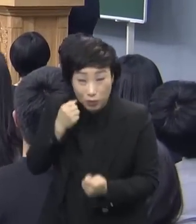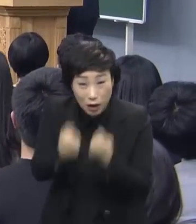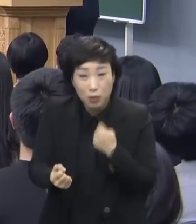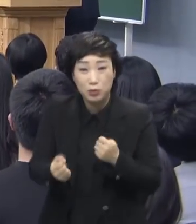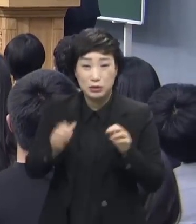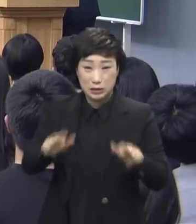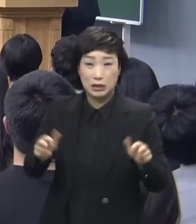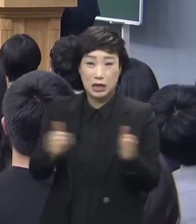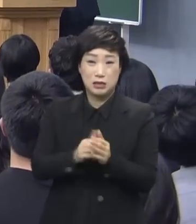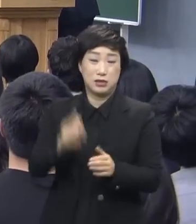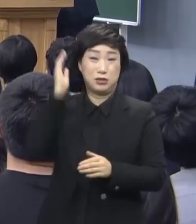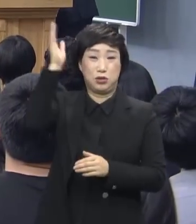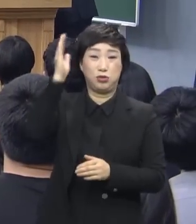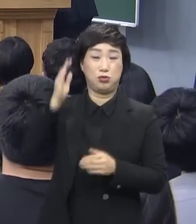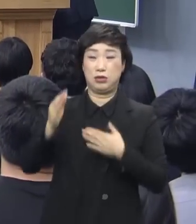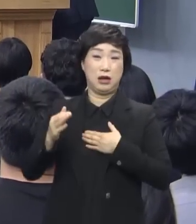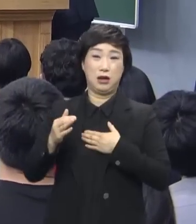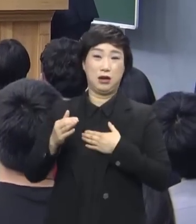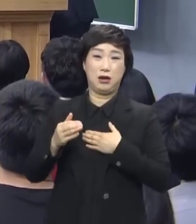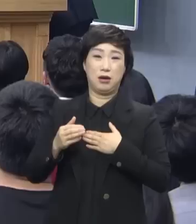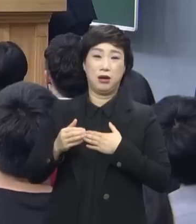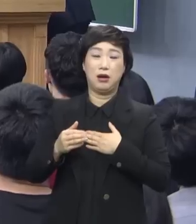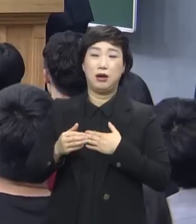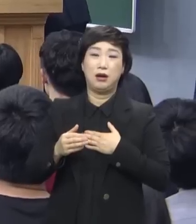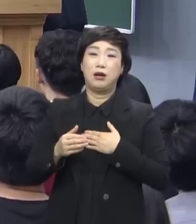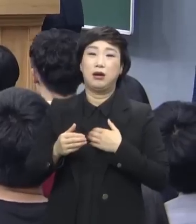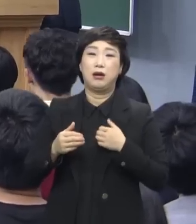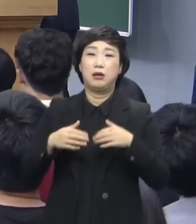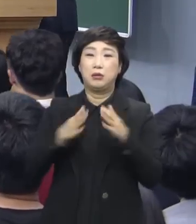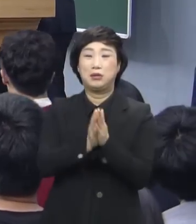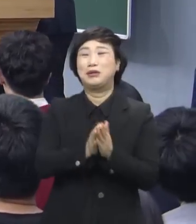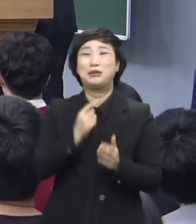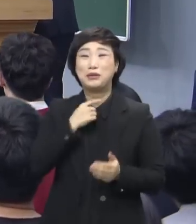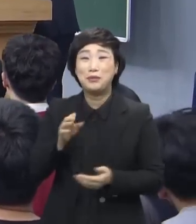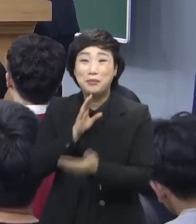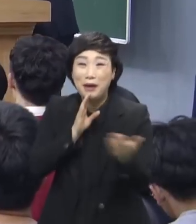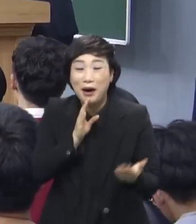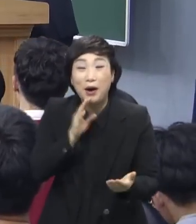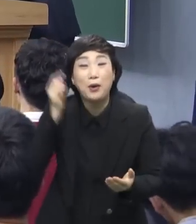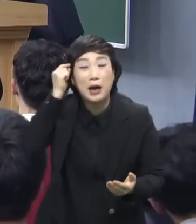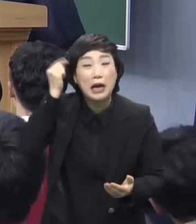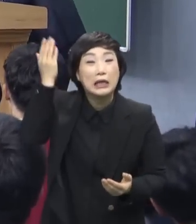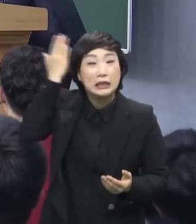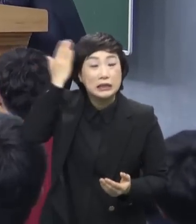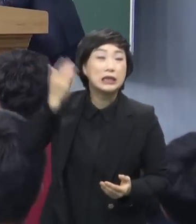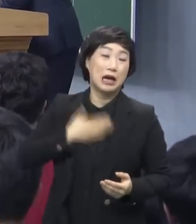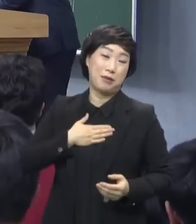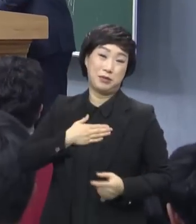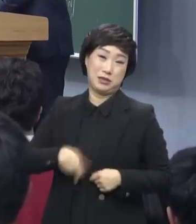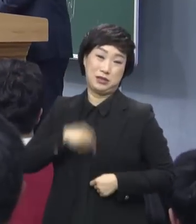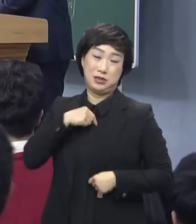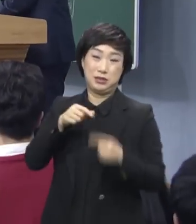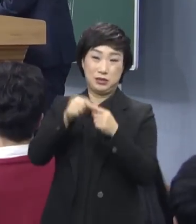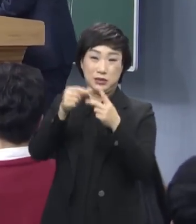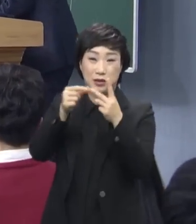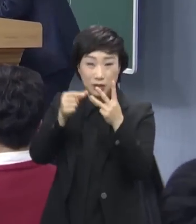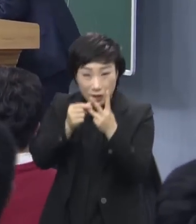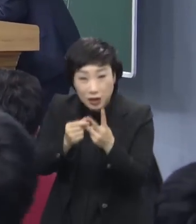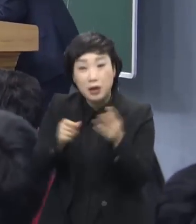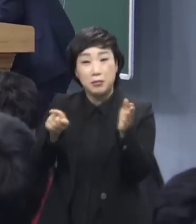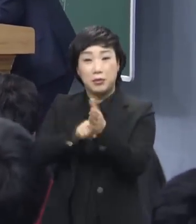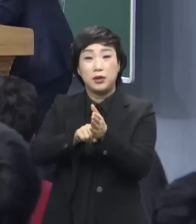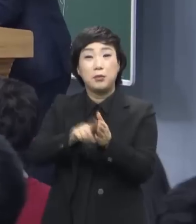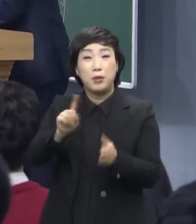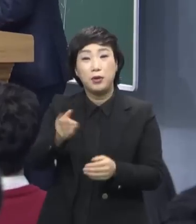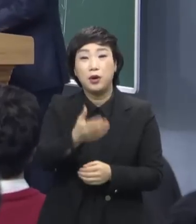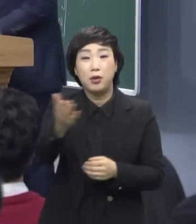번도 설교를 부도내지 않는 이유가 뭐냐? 이게 바로 지정의의 믿음. 아멘. 나는